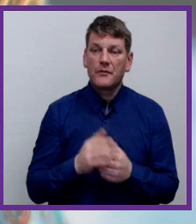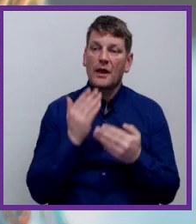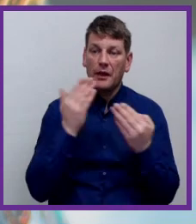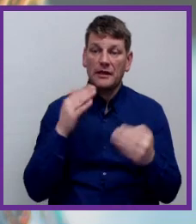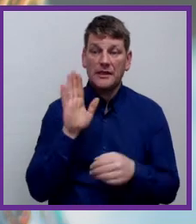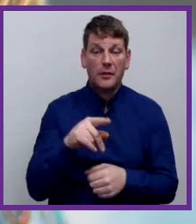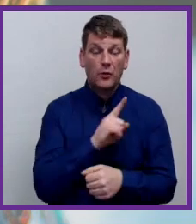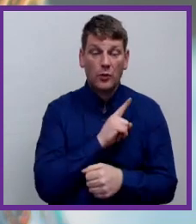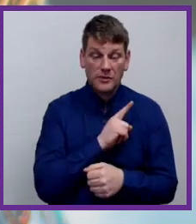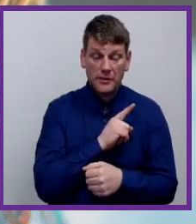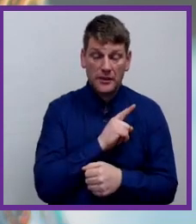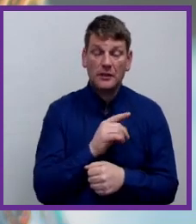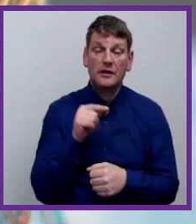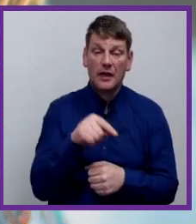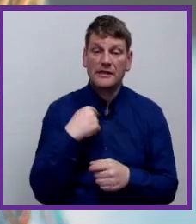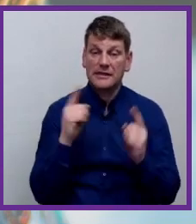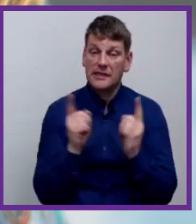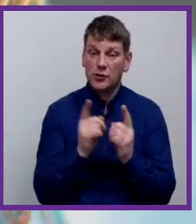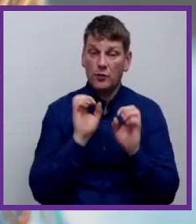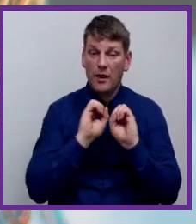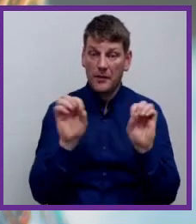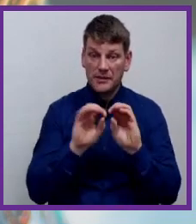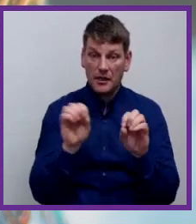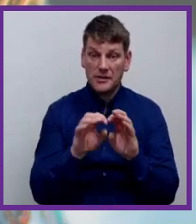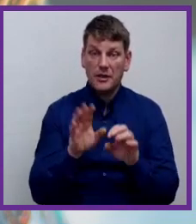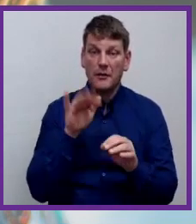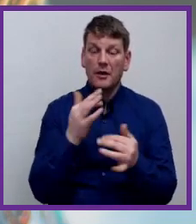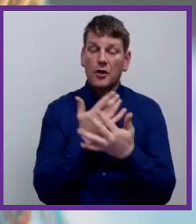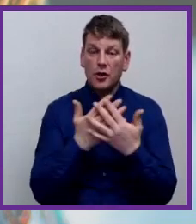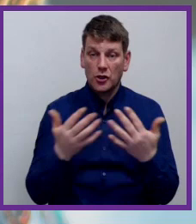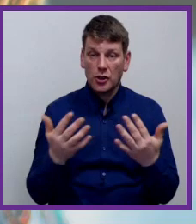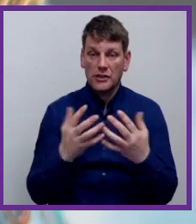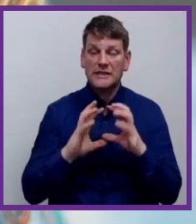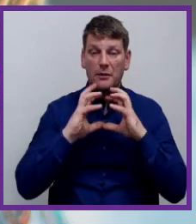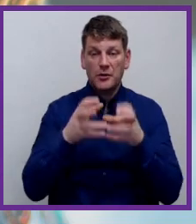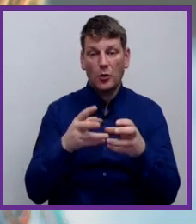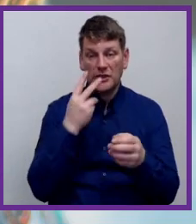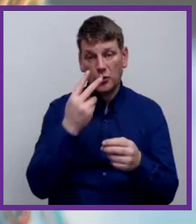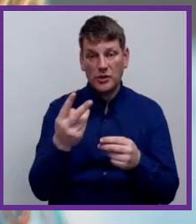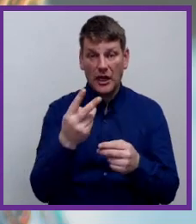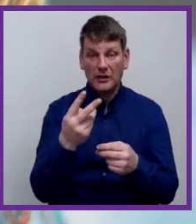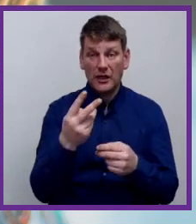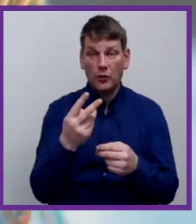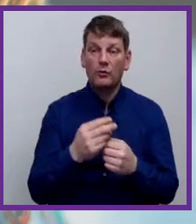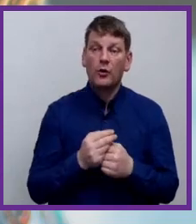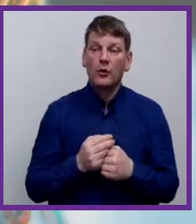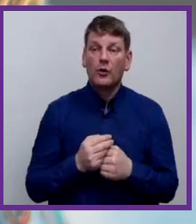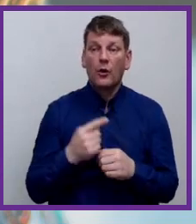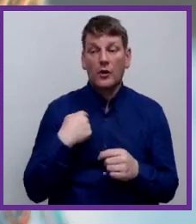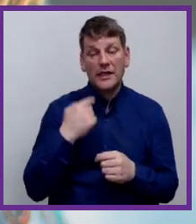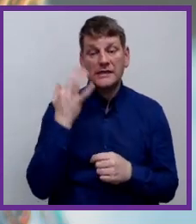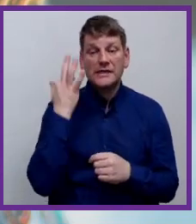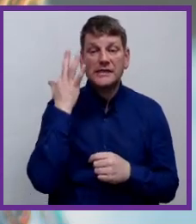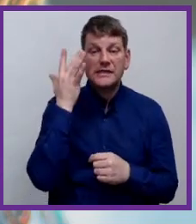Paldies par uzmanību, tā es īsumā pastāstīju par dažādu starptautisko skatījumu un es